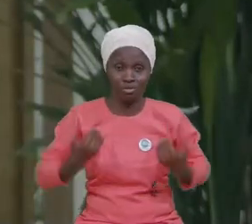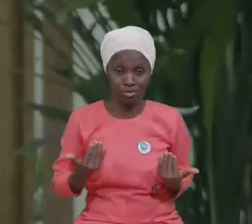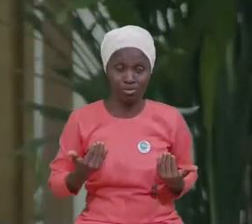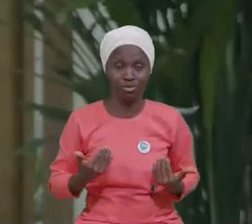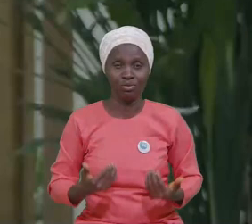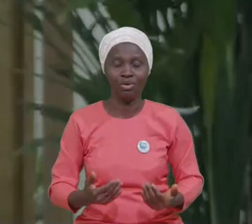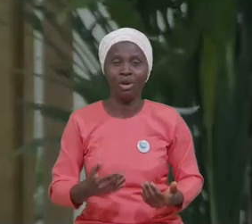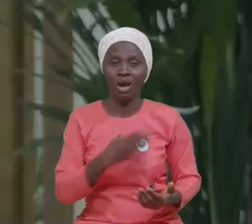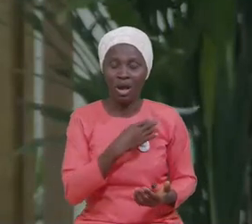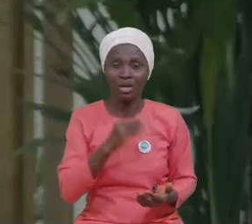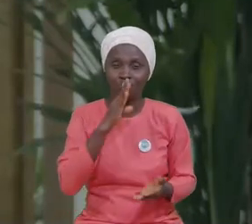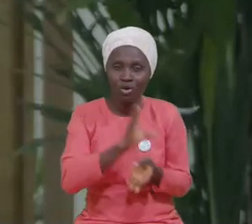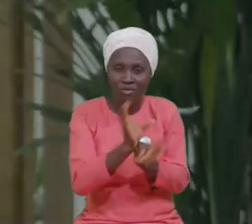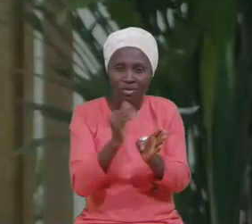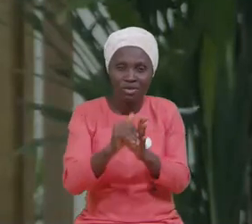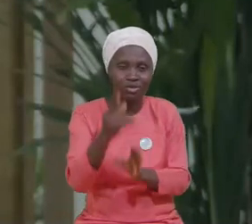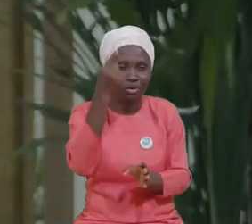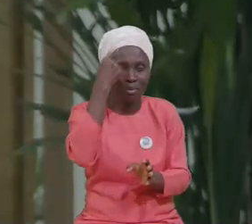jeunes,